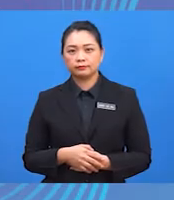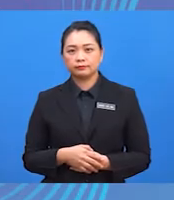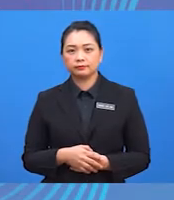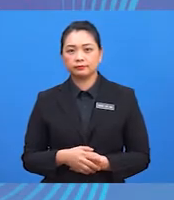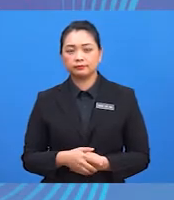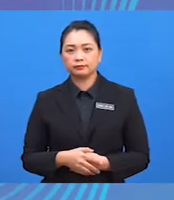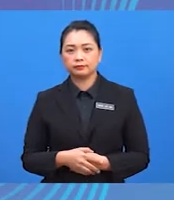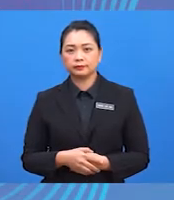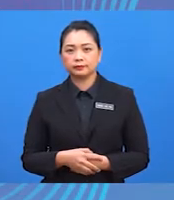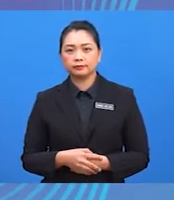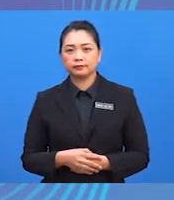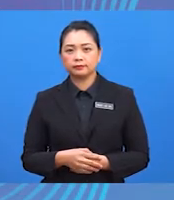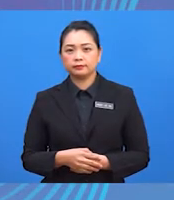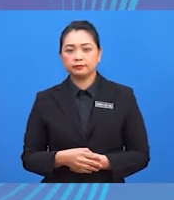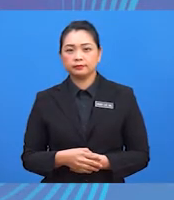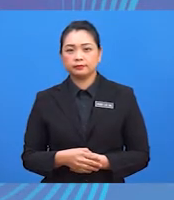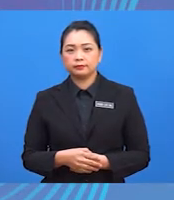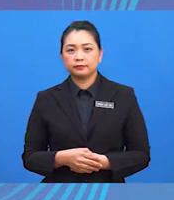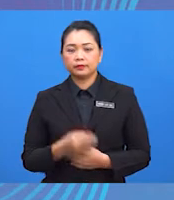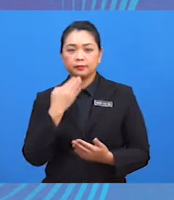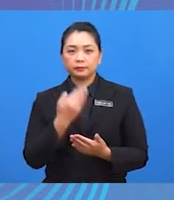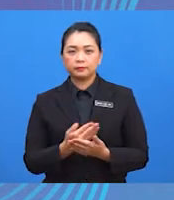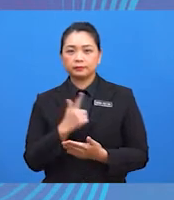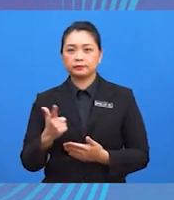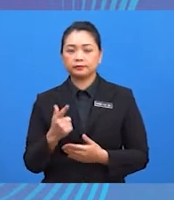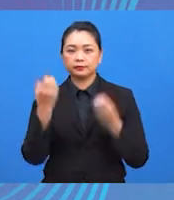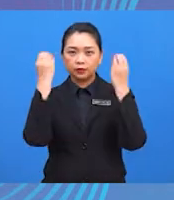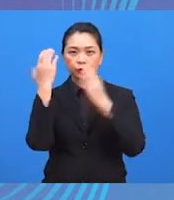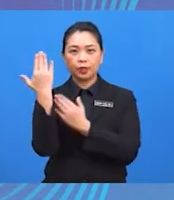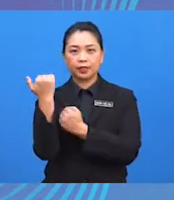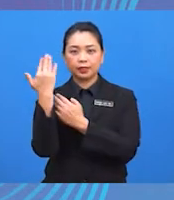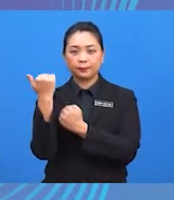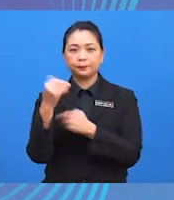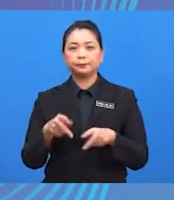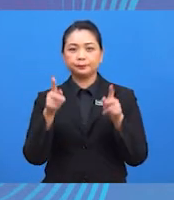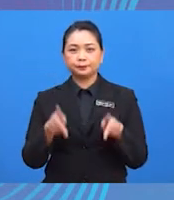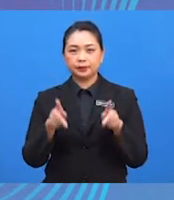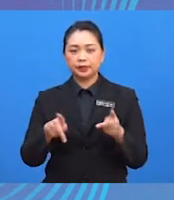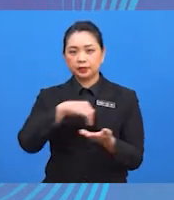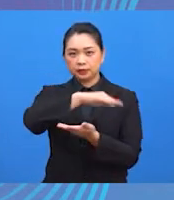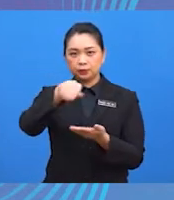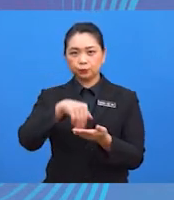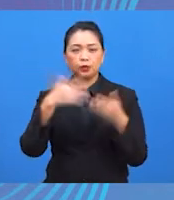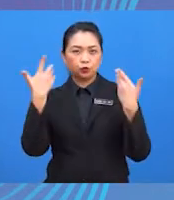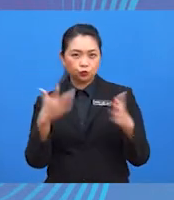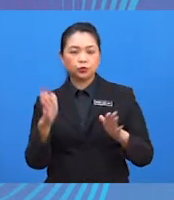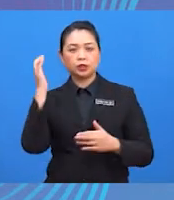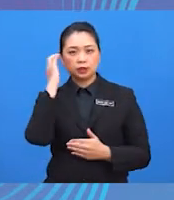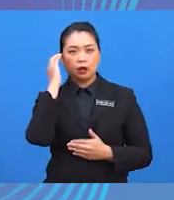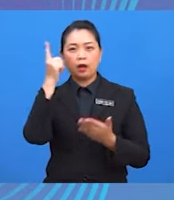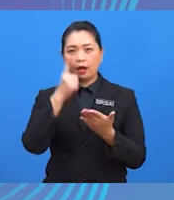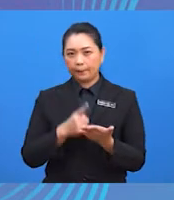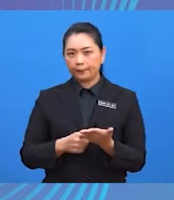Baiklah, saya harap pelajar semua sudah mengetahui apakah jawapan bagi kesemua